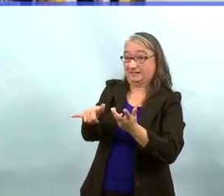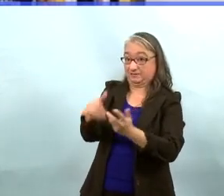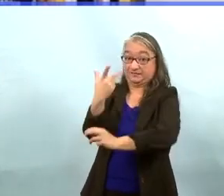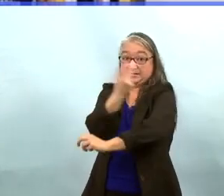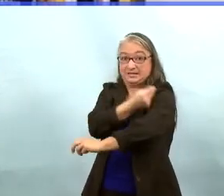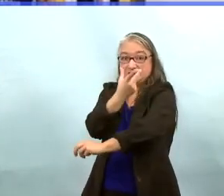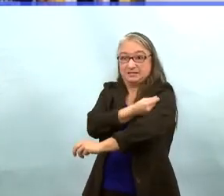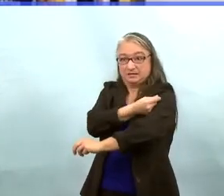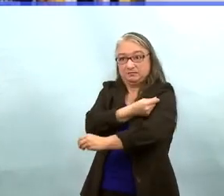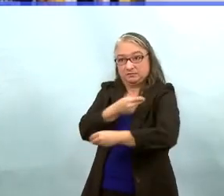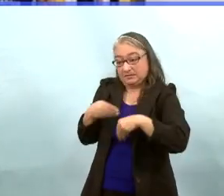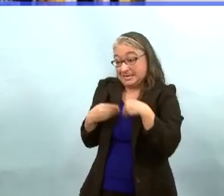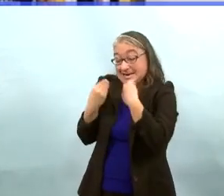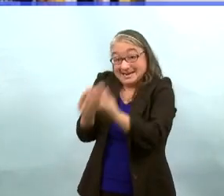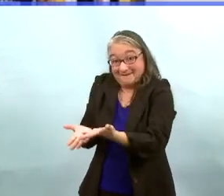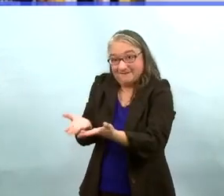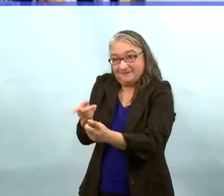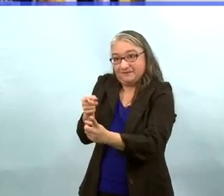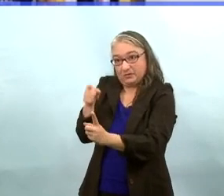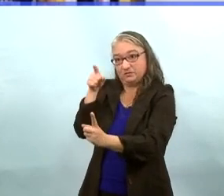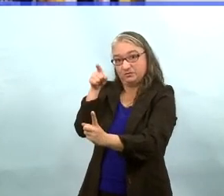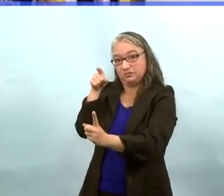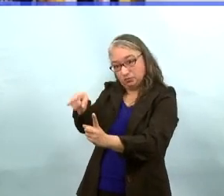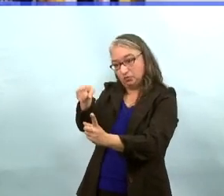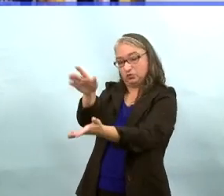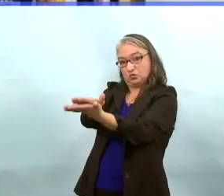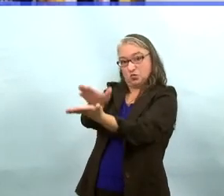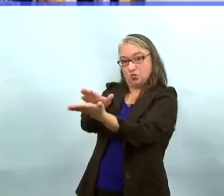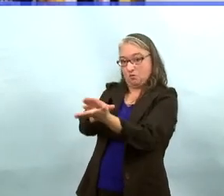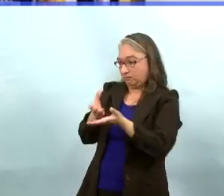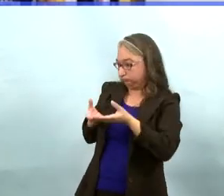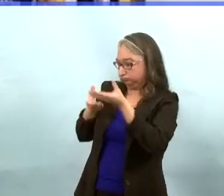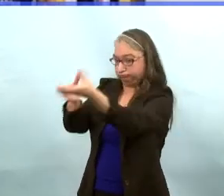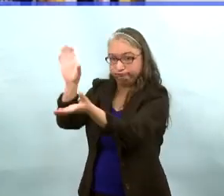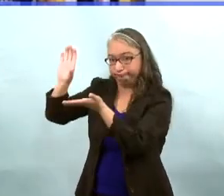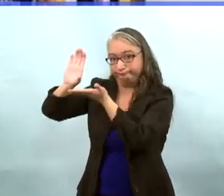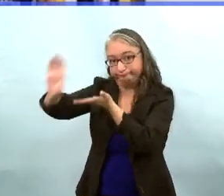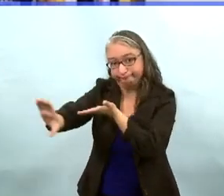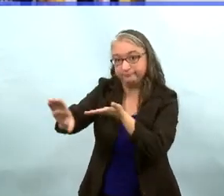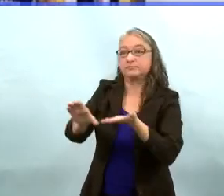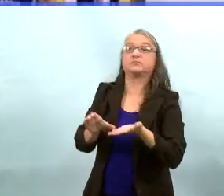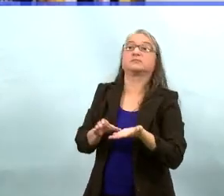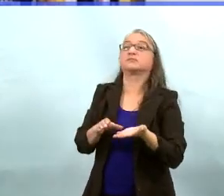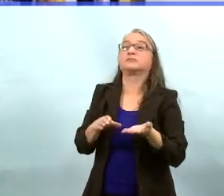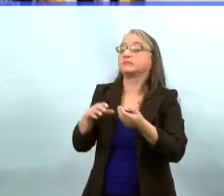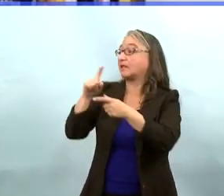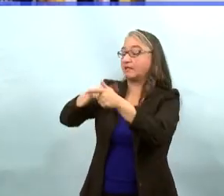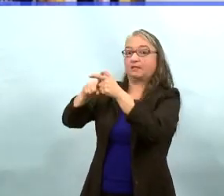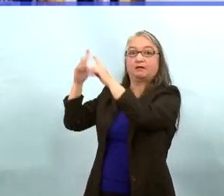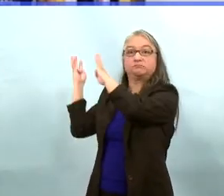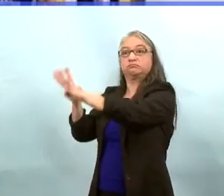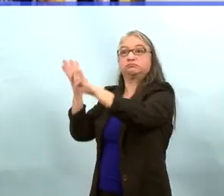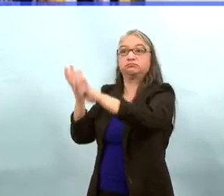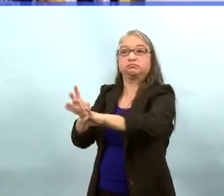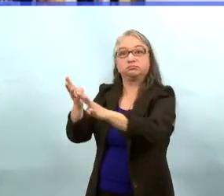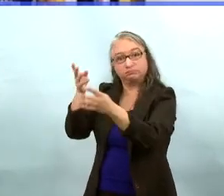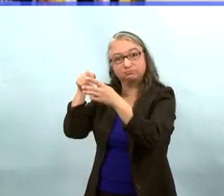vaccins dans les programmes de vaccination scolaire pour les enfants de 5 à 11 ans, même s'il y a un manque